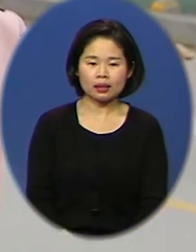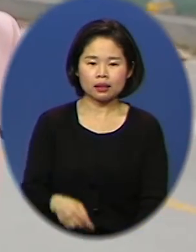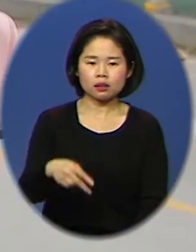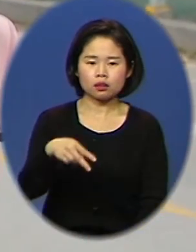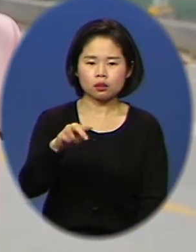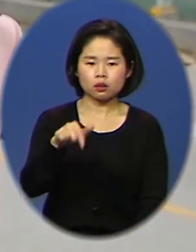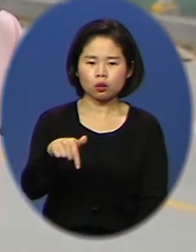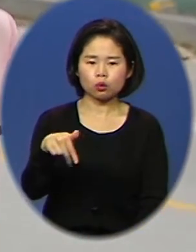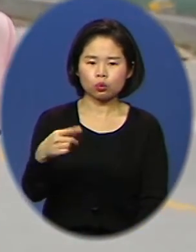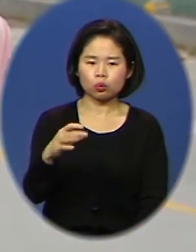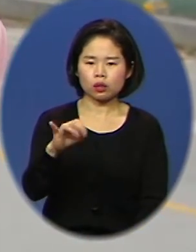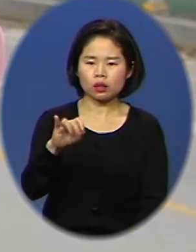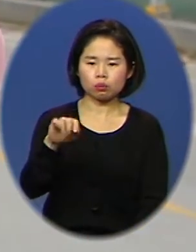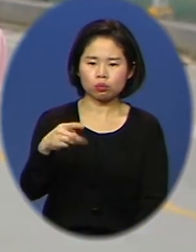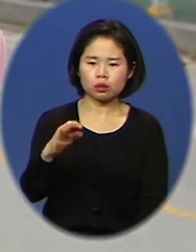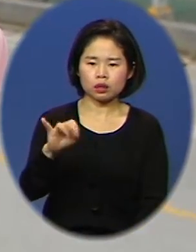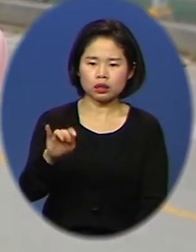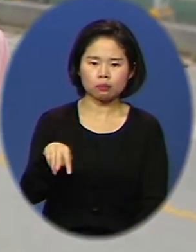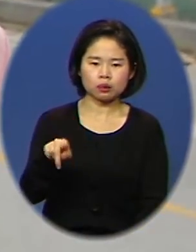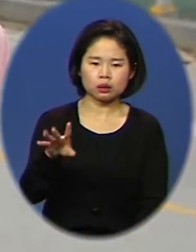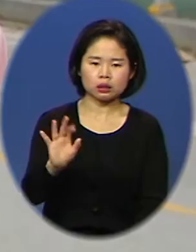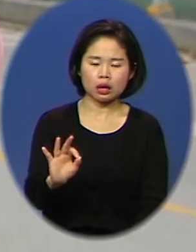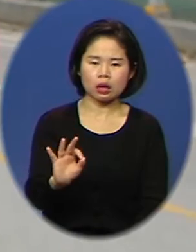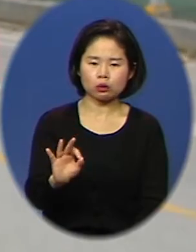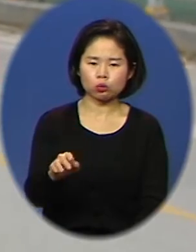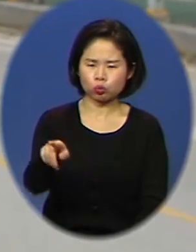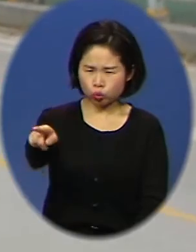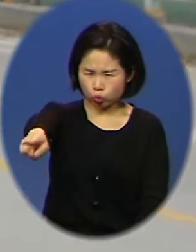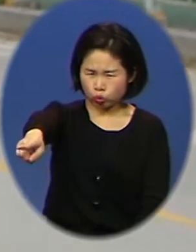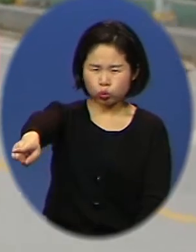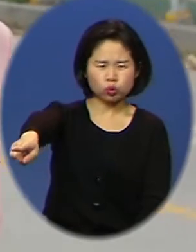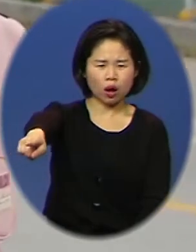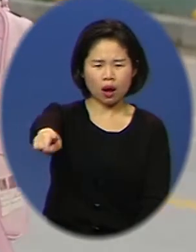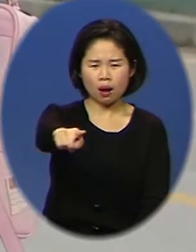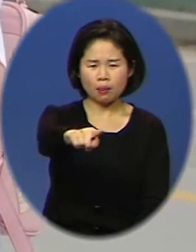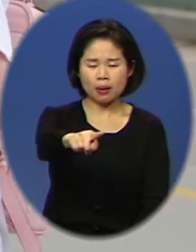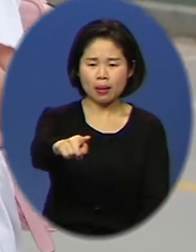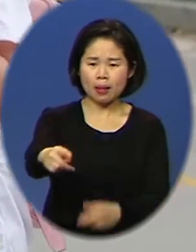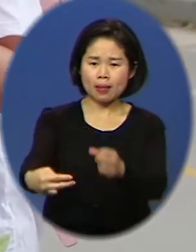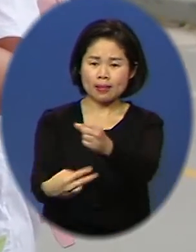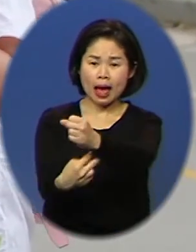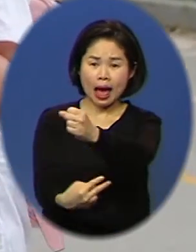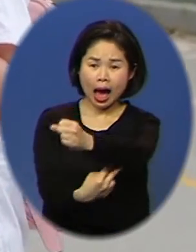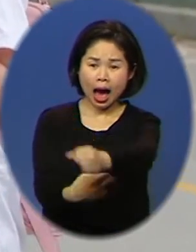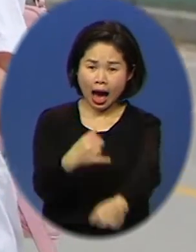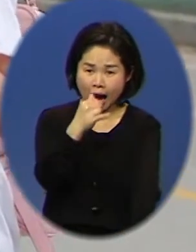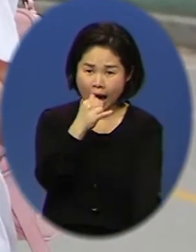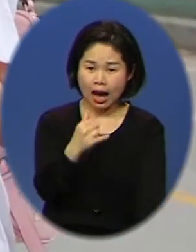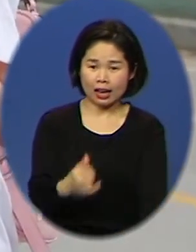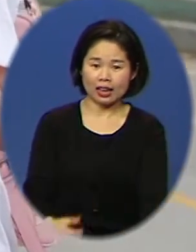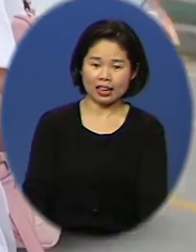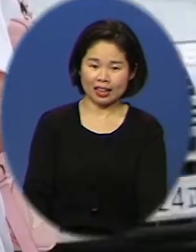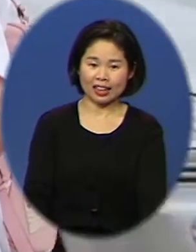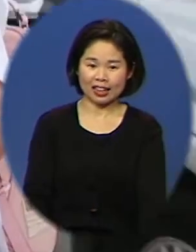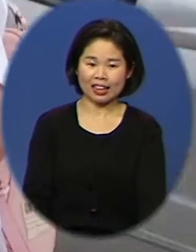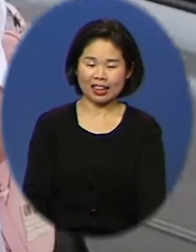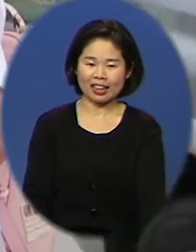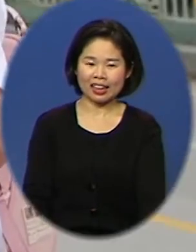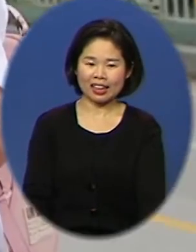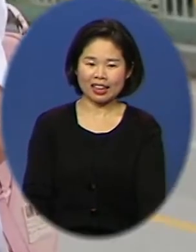이불, 석조 이불 입상. 좀 지나. 우리 집에 가고 있다가 그 집 하나 하면 조금 나면 다리 있지, 다리. 다리. 다리에서